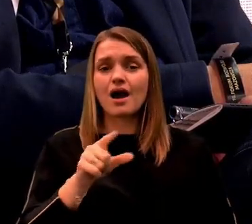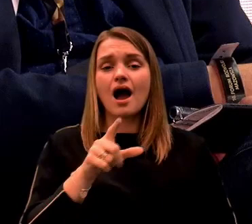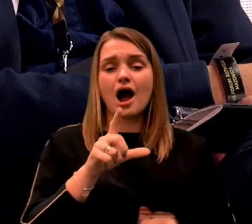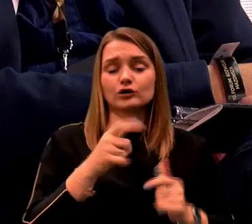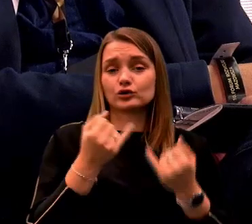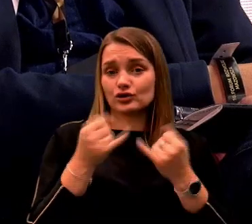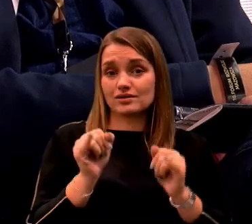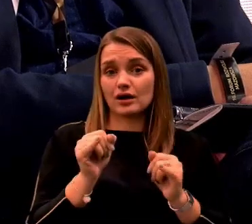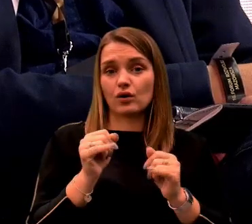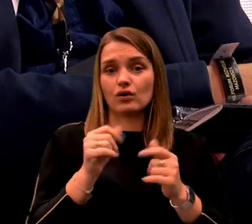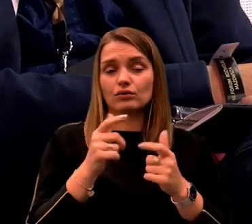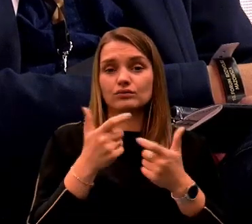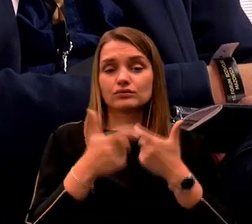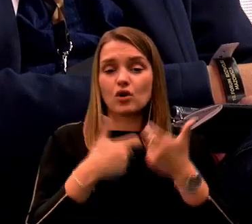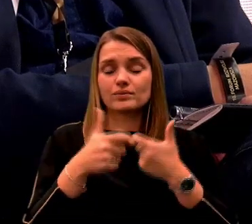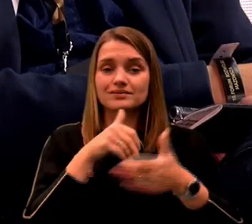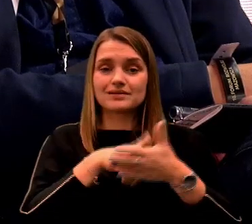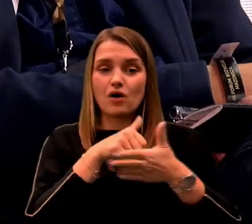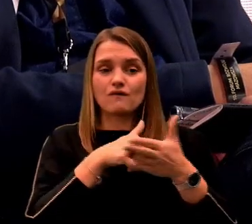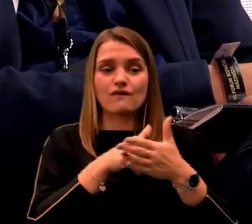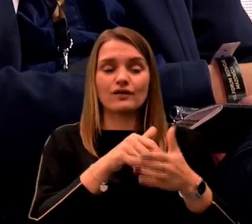traktować tych ludzi źle, bo tu nam się chyba myli.